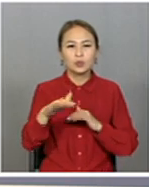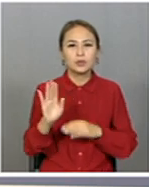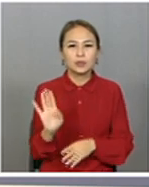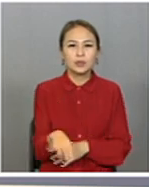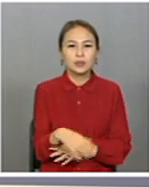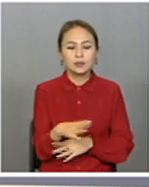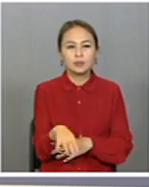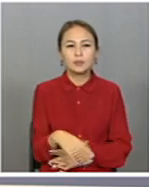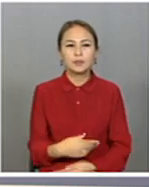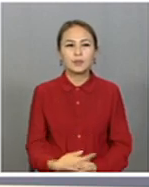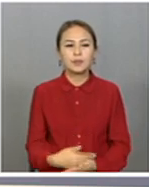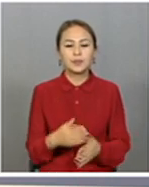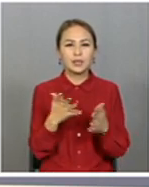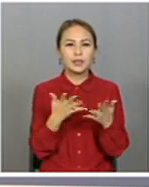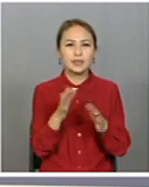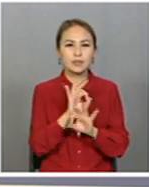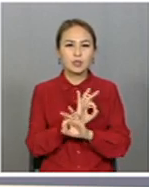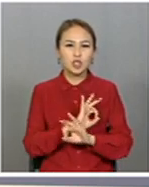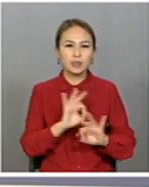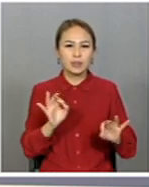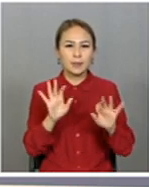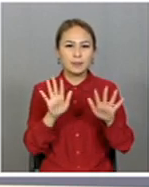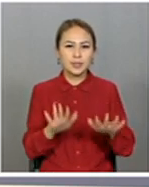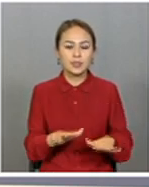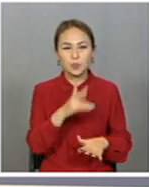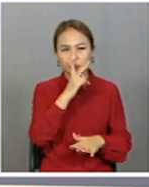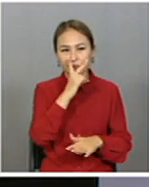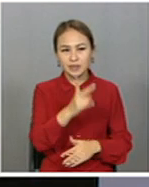какие замечательные места увидел Санат.